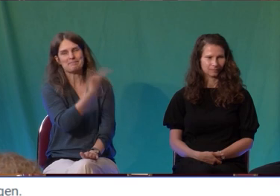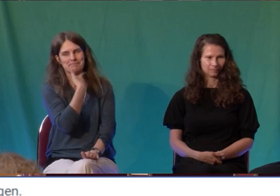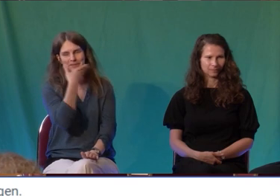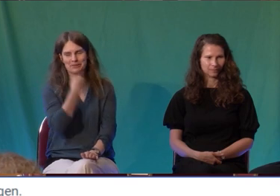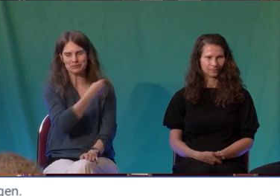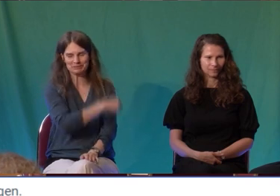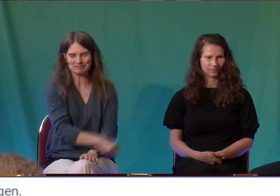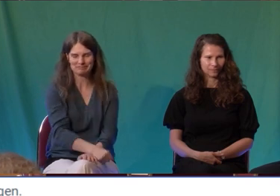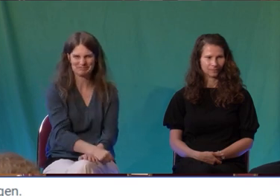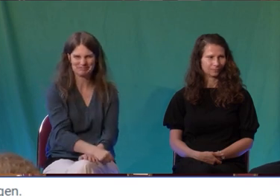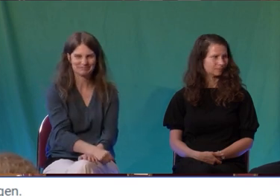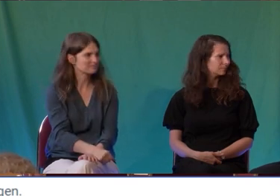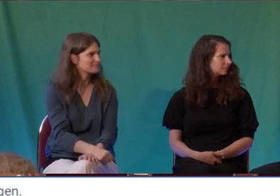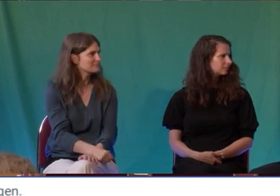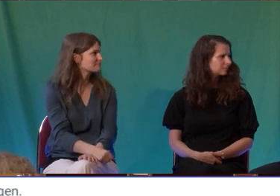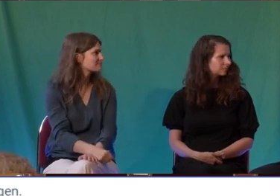schön